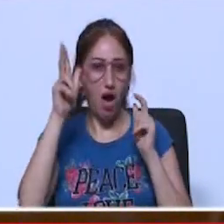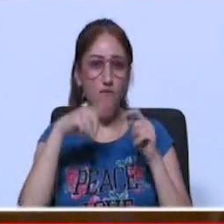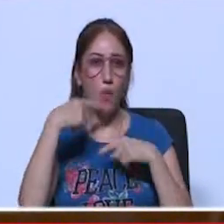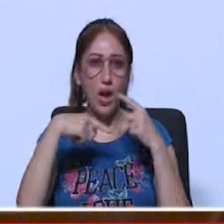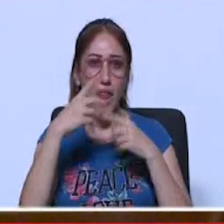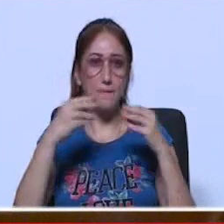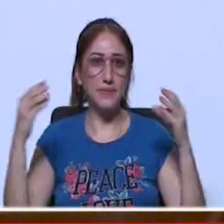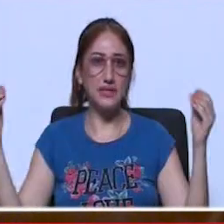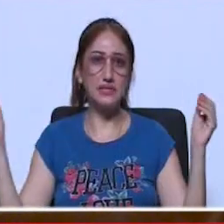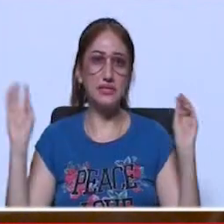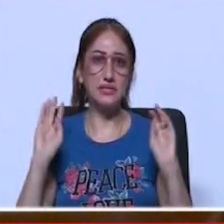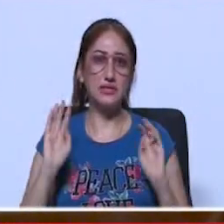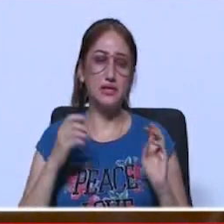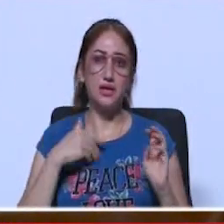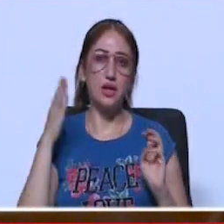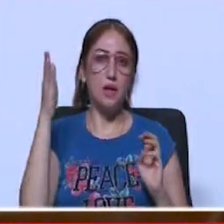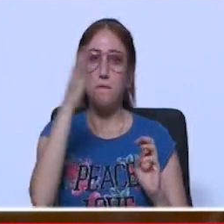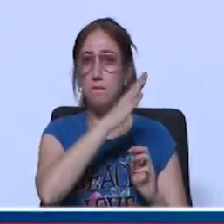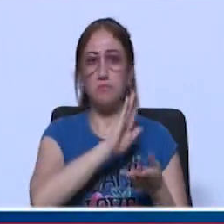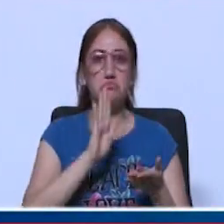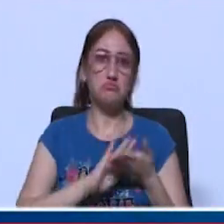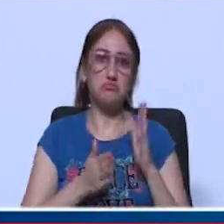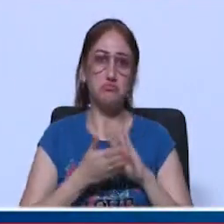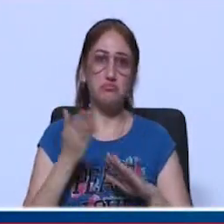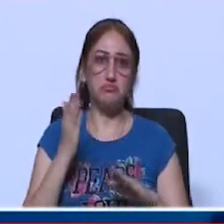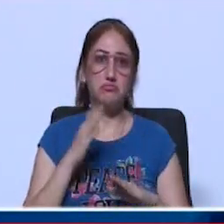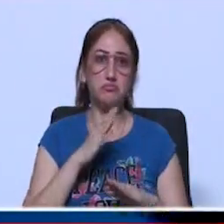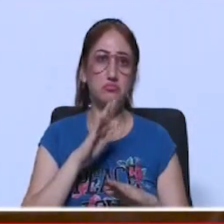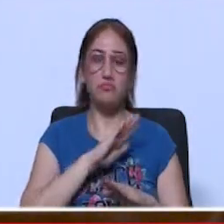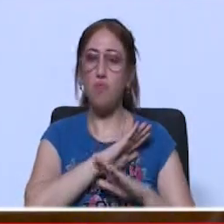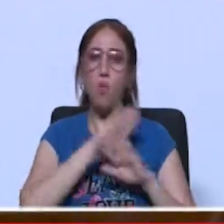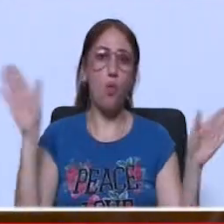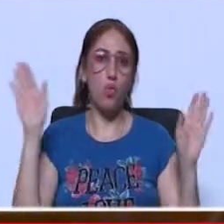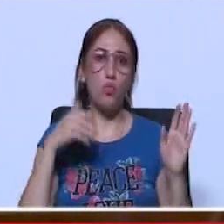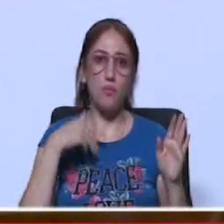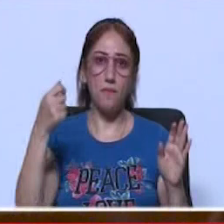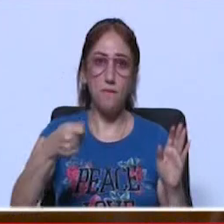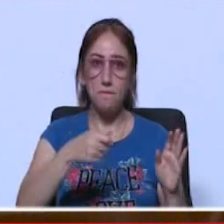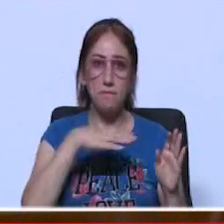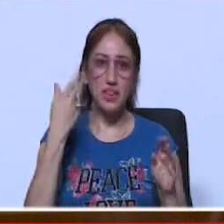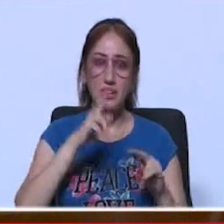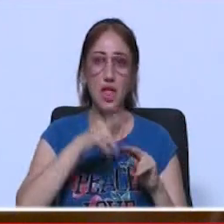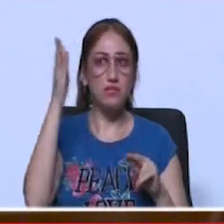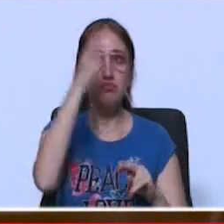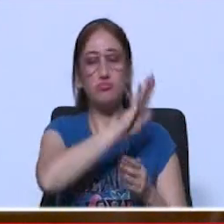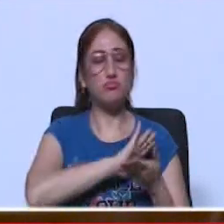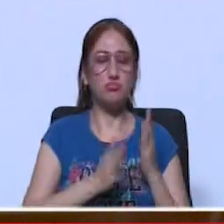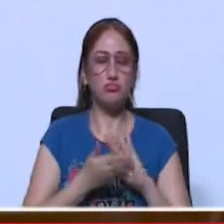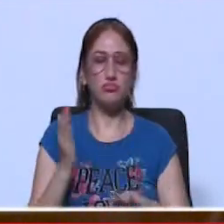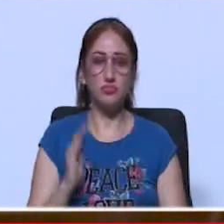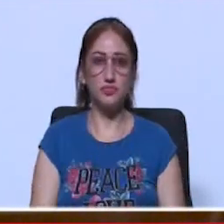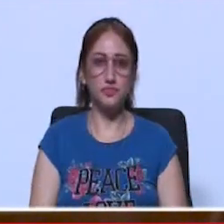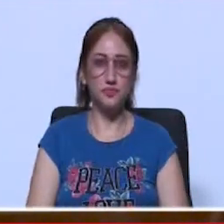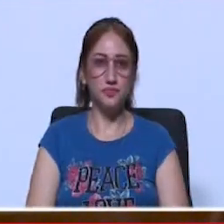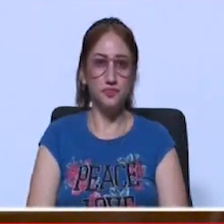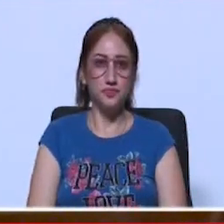ده اللي خلاك ما تروحش بروحش جزات مش بس كل الفنانين احاطت وفاه يوسف شاهين مجموعه